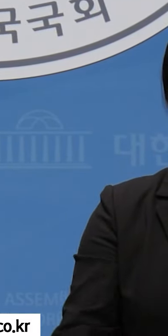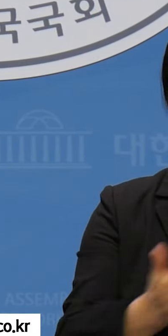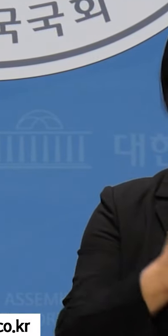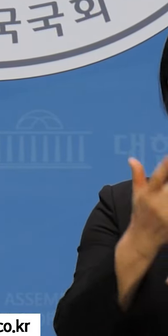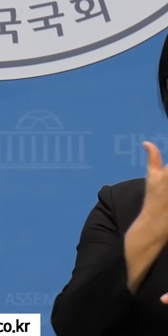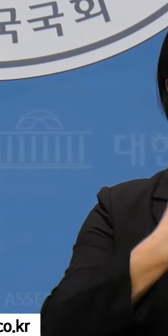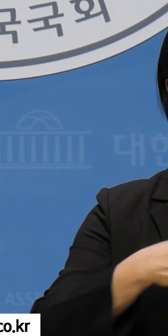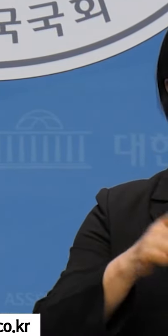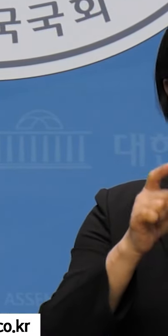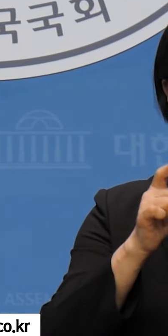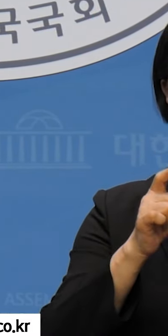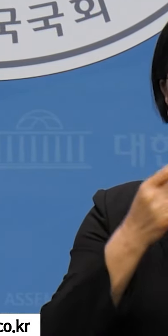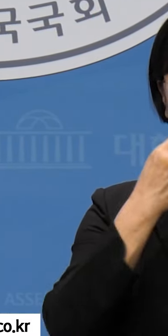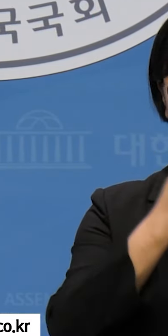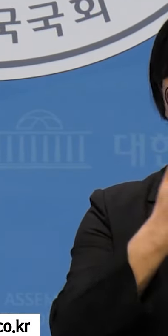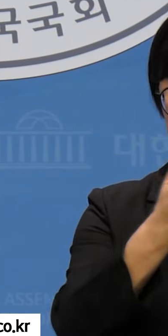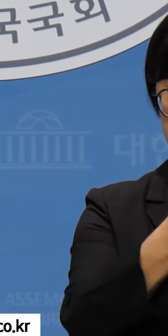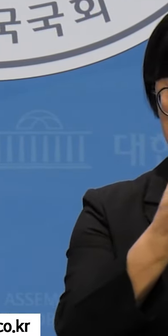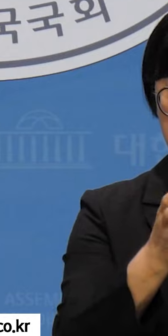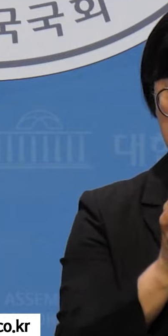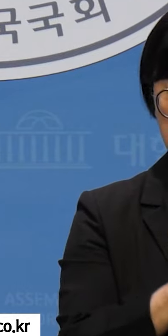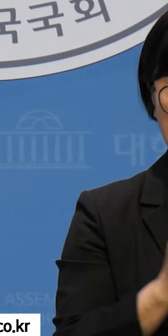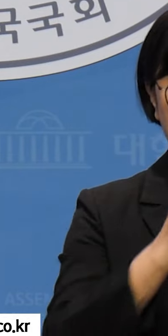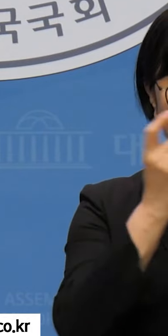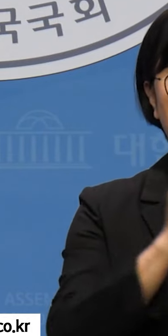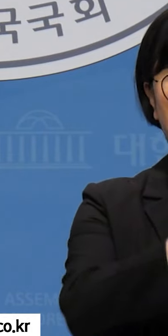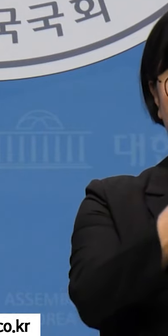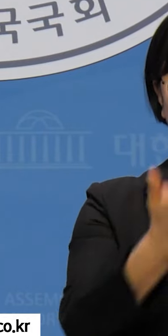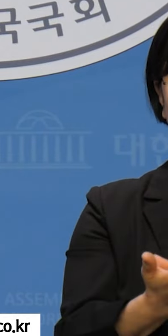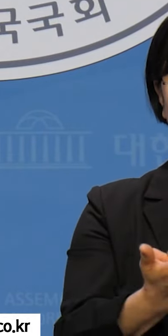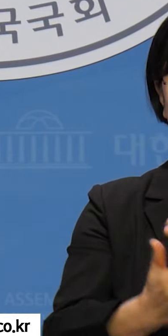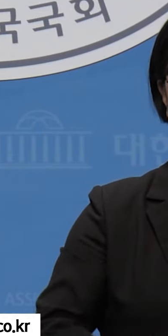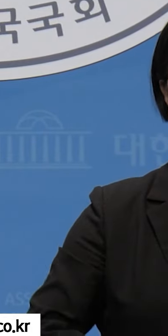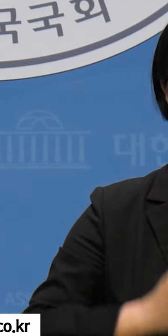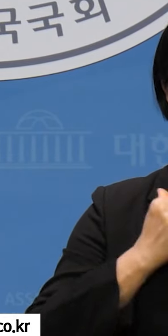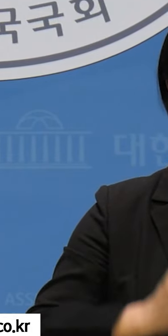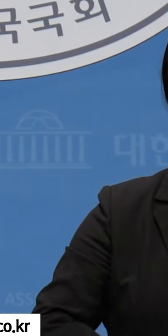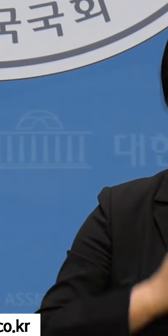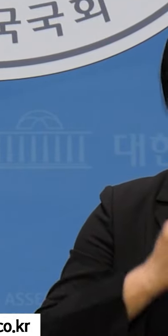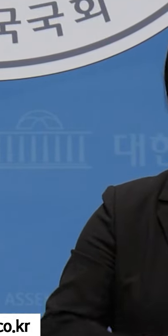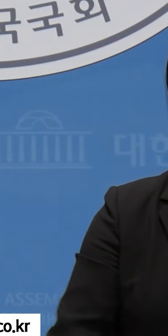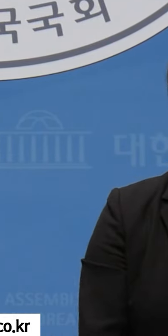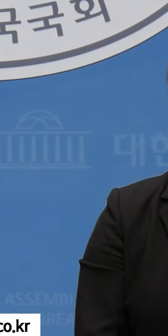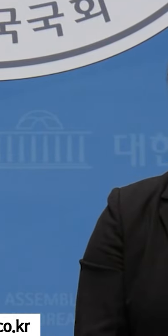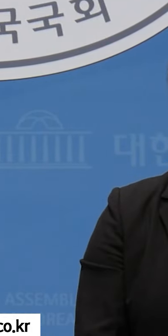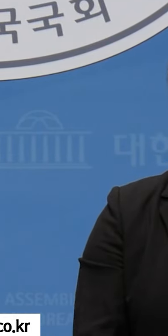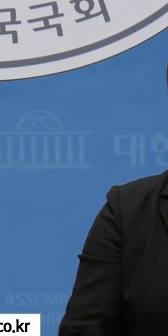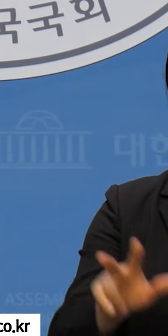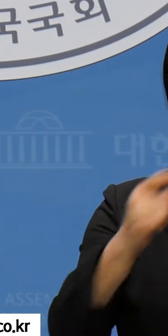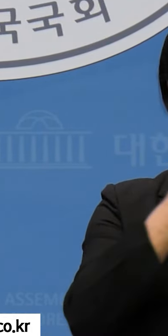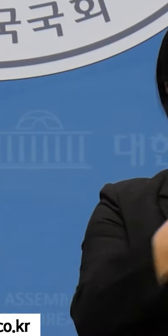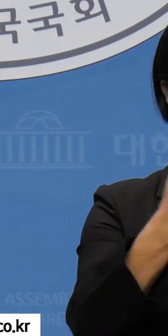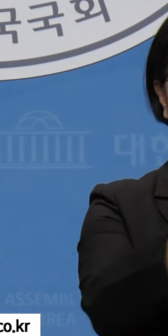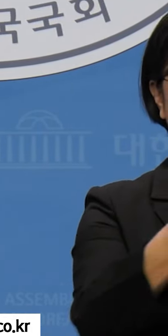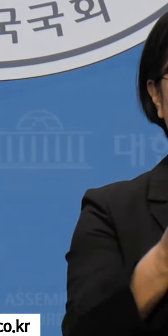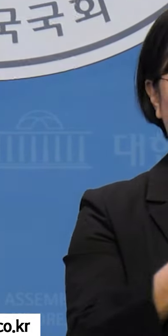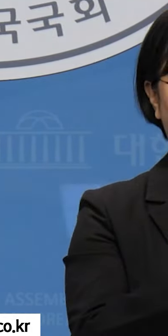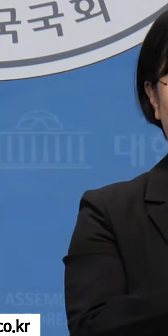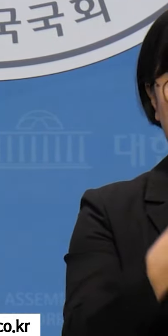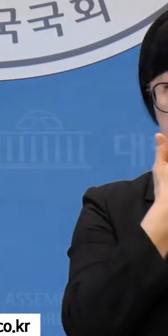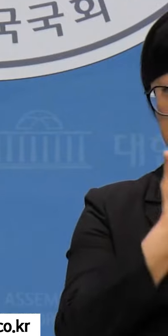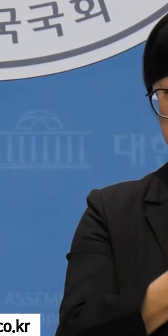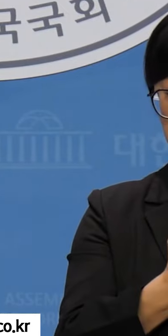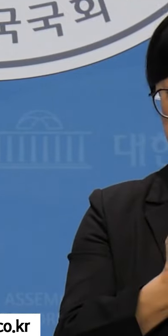더욱 민주당의 사당화 행태에 분노합니다. 지금 민주당은